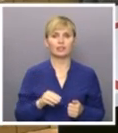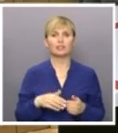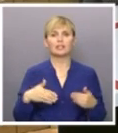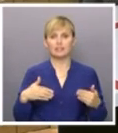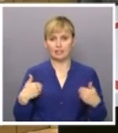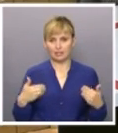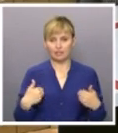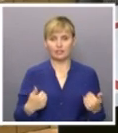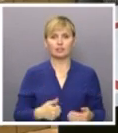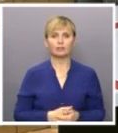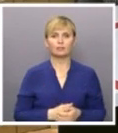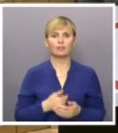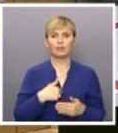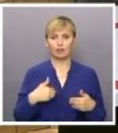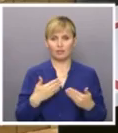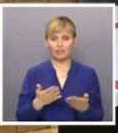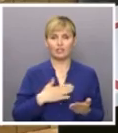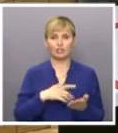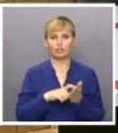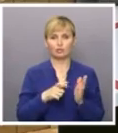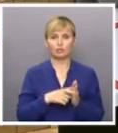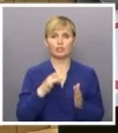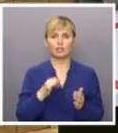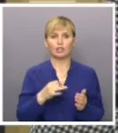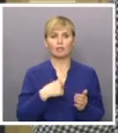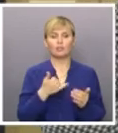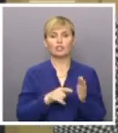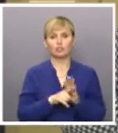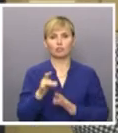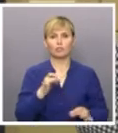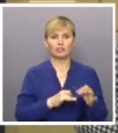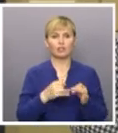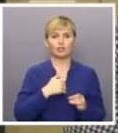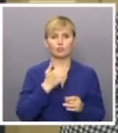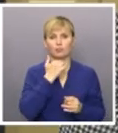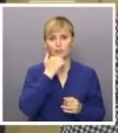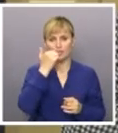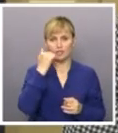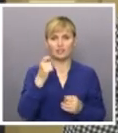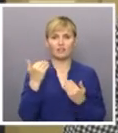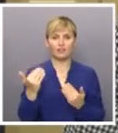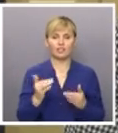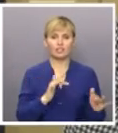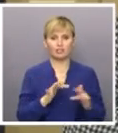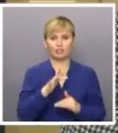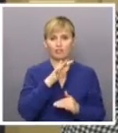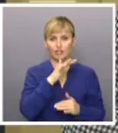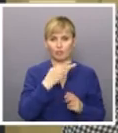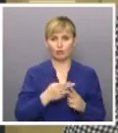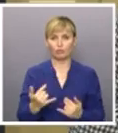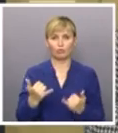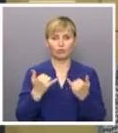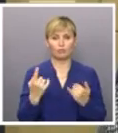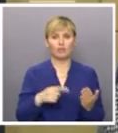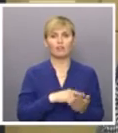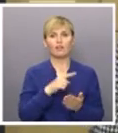Ракижанович, приветствую вас в нашей студии. И прежде чем мы начнем наш разговор, хочу поблагодарить за ваши дела. Деловое время, которое вы уделили нашему эфиру. И первый